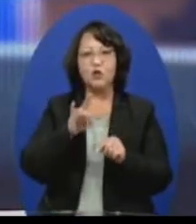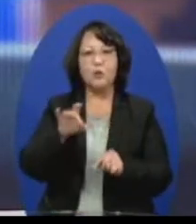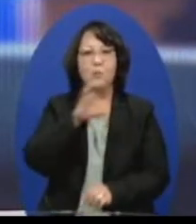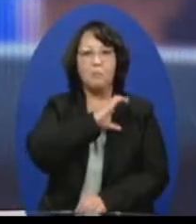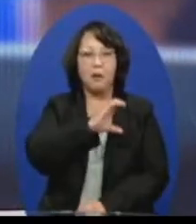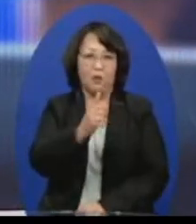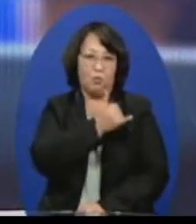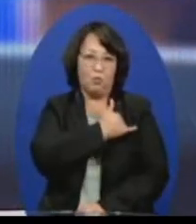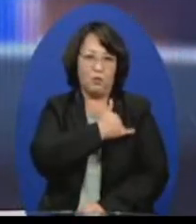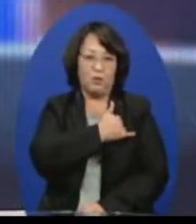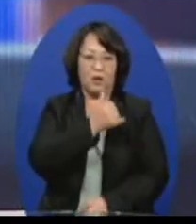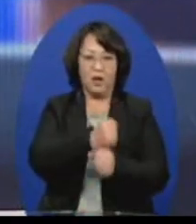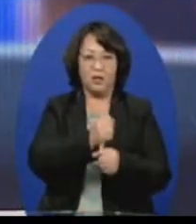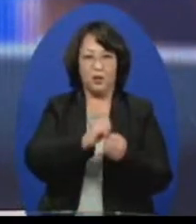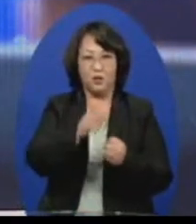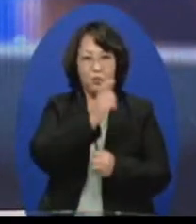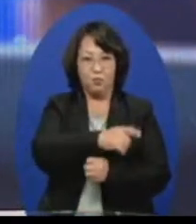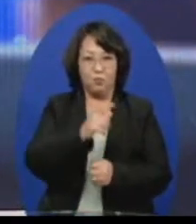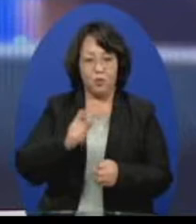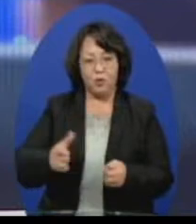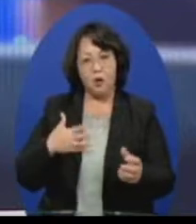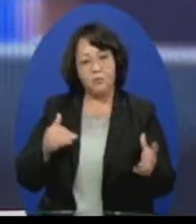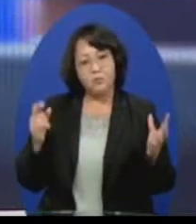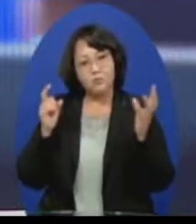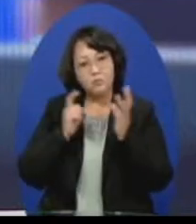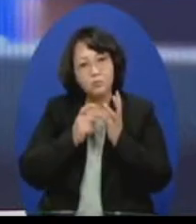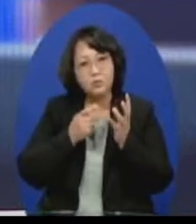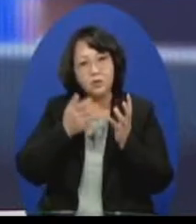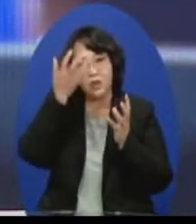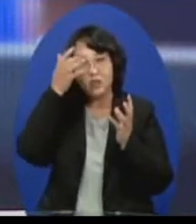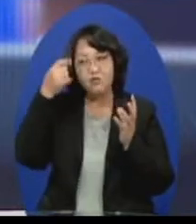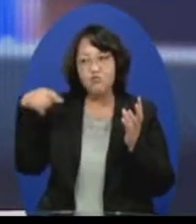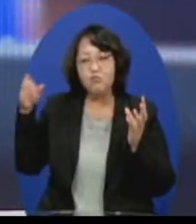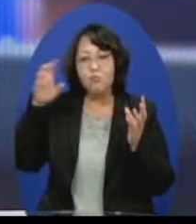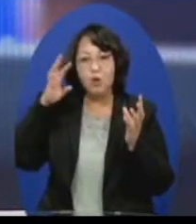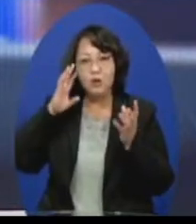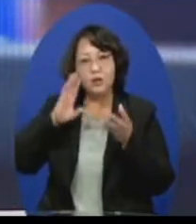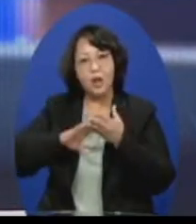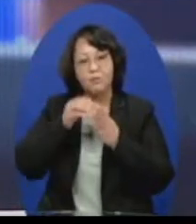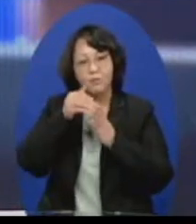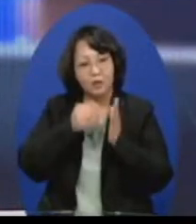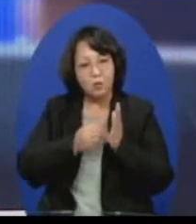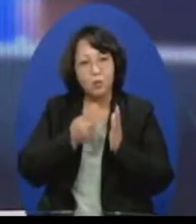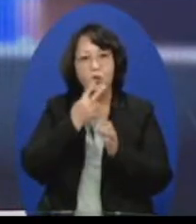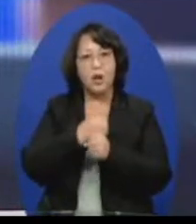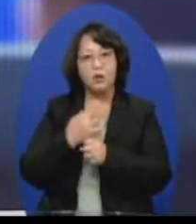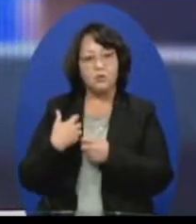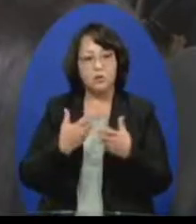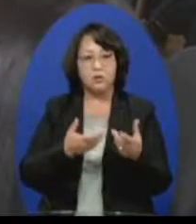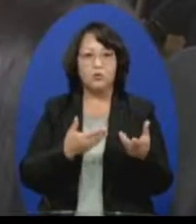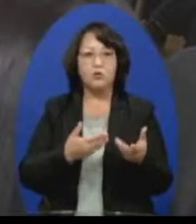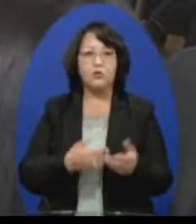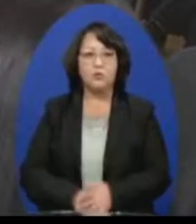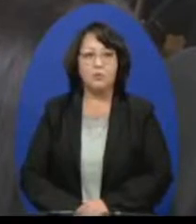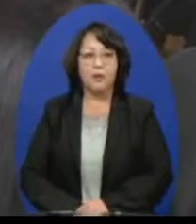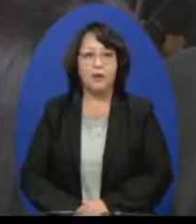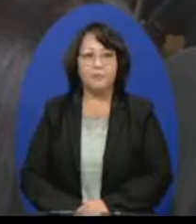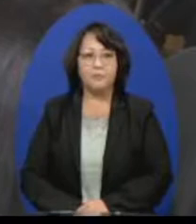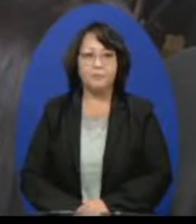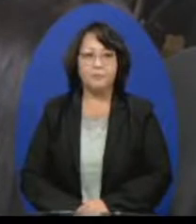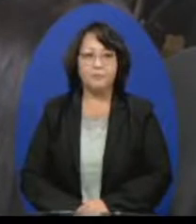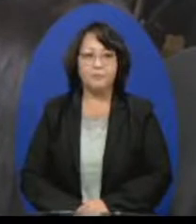газрын удирдлагу ажилтнуудтай уулзаж засгийн газрын бодлого байр суурийг танилцуулж үүрэг чиглэл өгсөн байна.